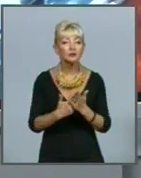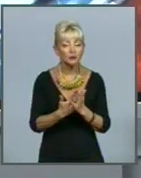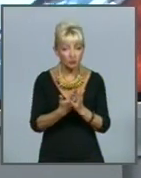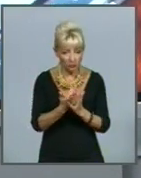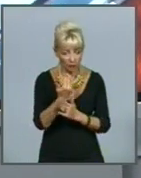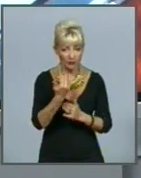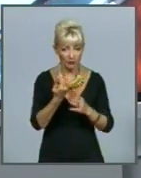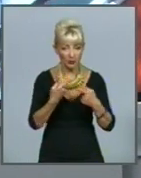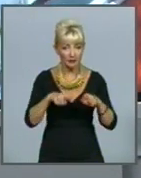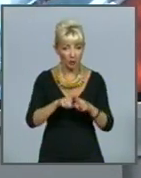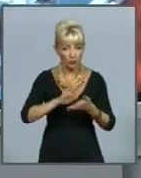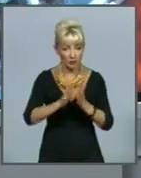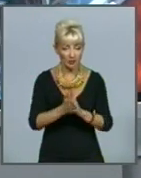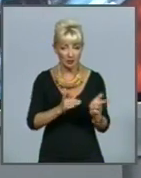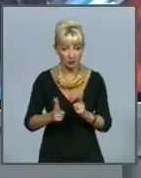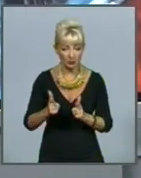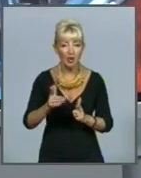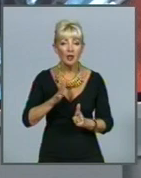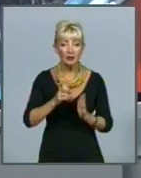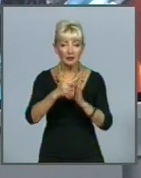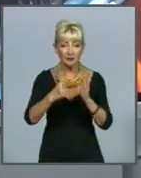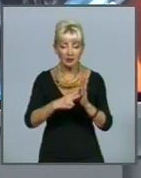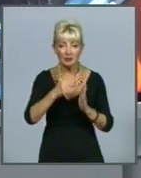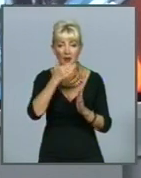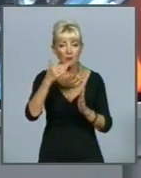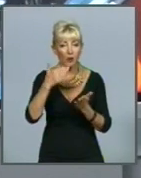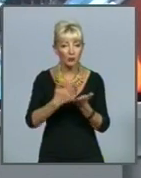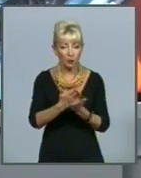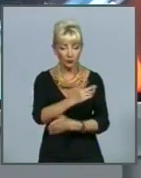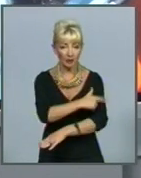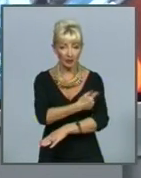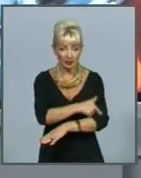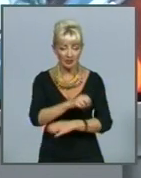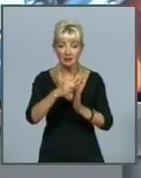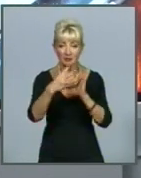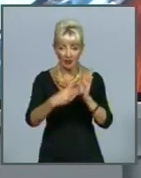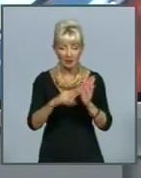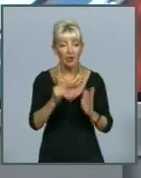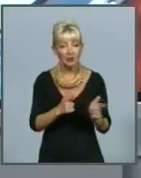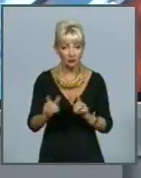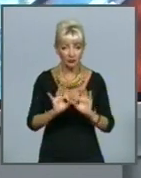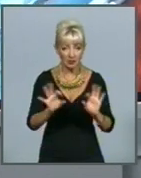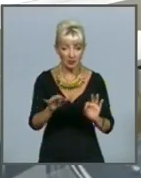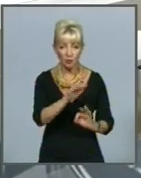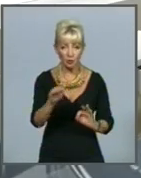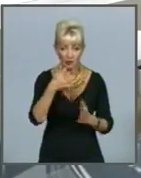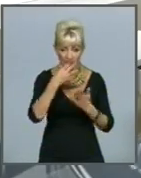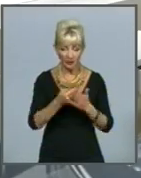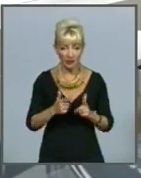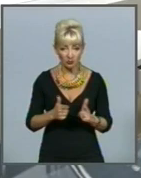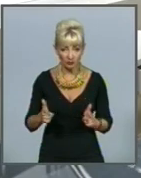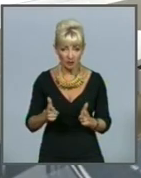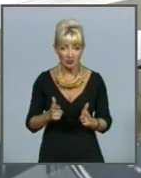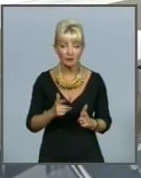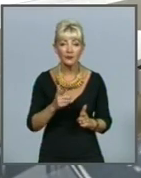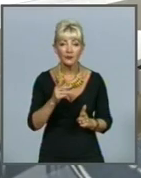кореспонденти були в 17-й міській багатопрофільній лікарні і на її прикладі готові розповісти про рівень тієї готовності. У